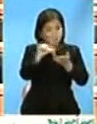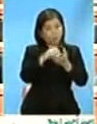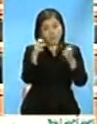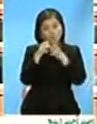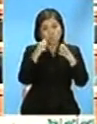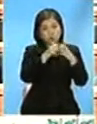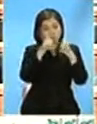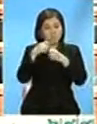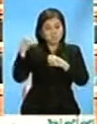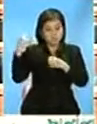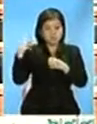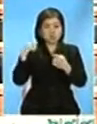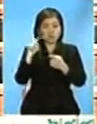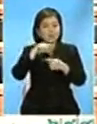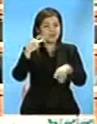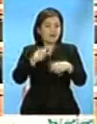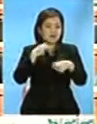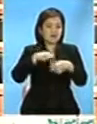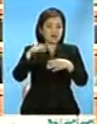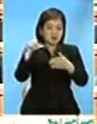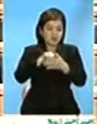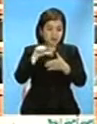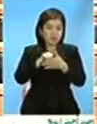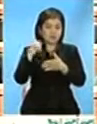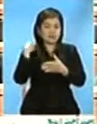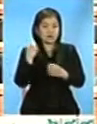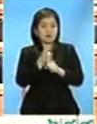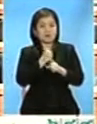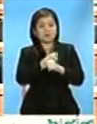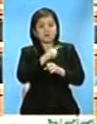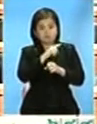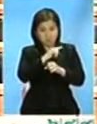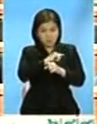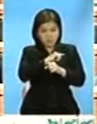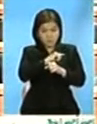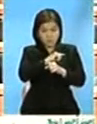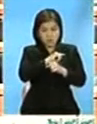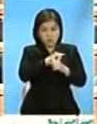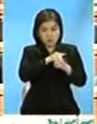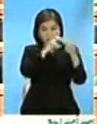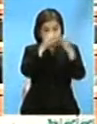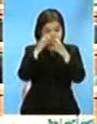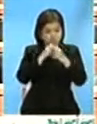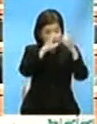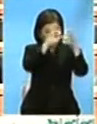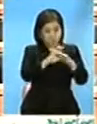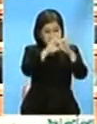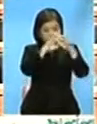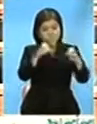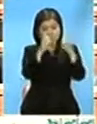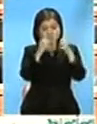ใหญ่คำว่ายิ่งไปกันใหญ่ก็คือว่าแก้ยากมากขึ้นมาตรามันไปพลวันพลเกเชื่อมโยงร้อยรัดกันไปหม